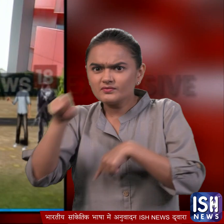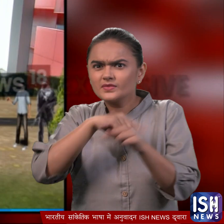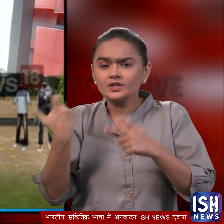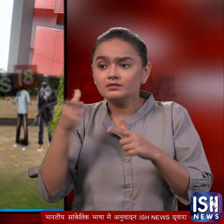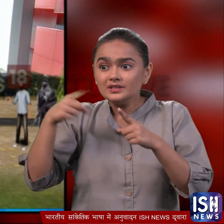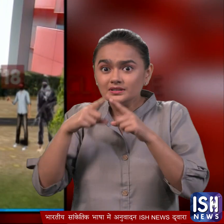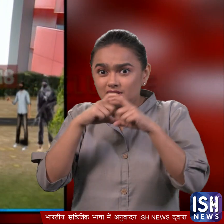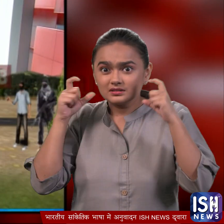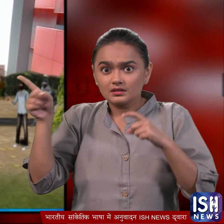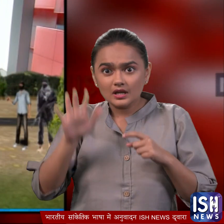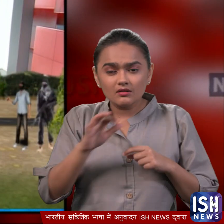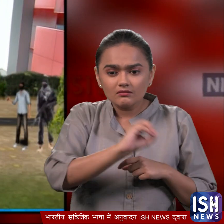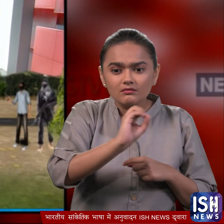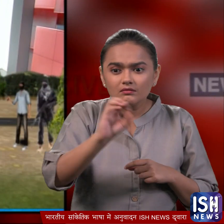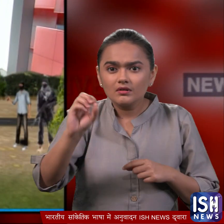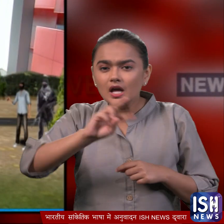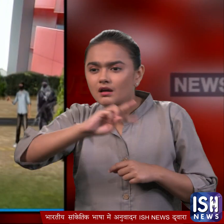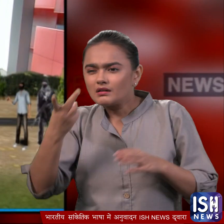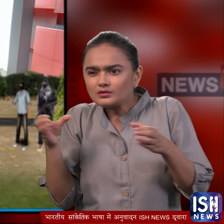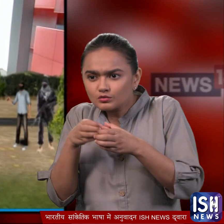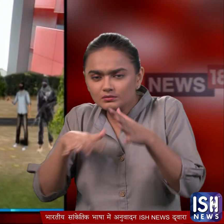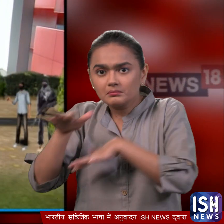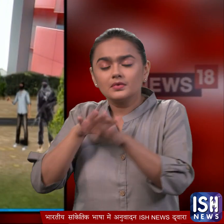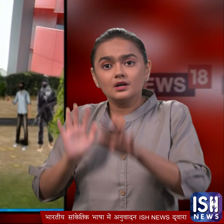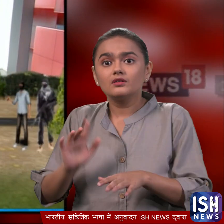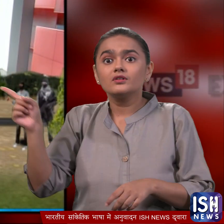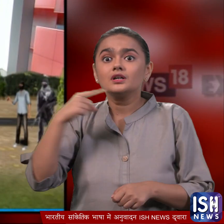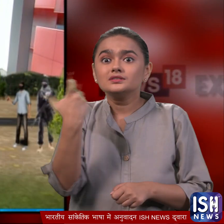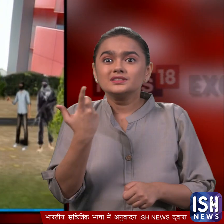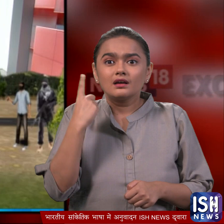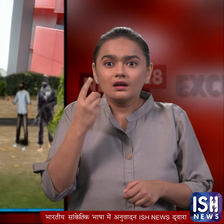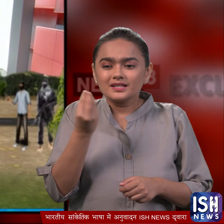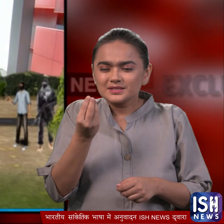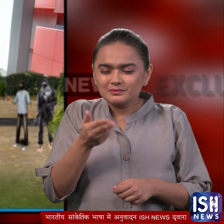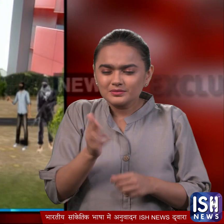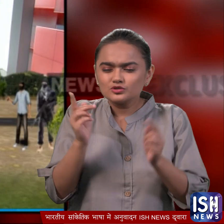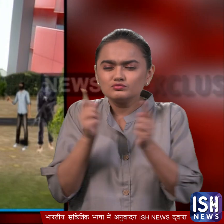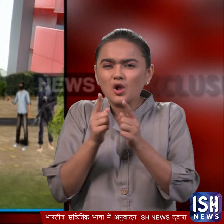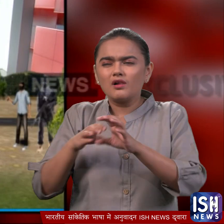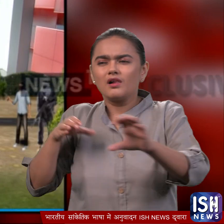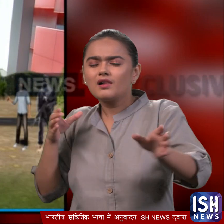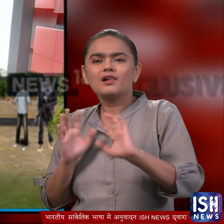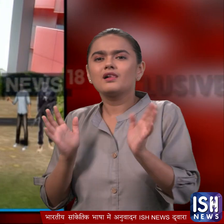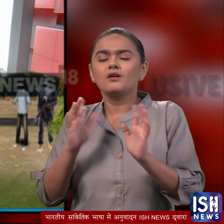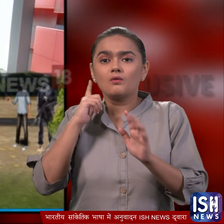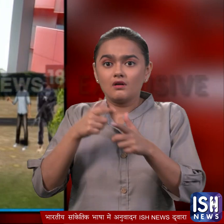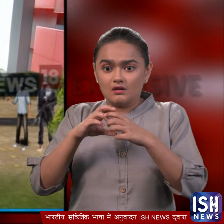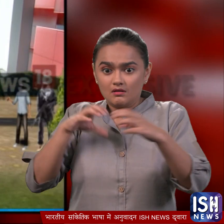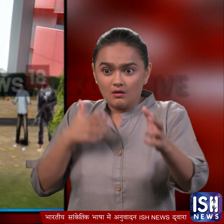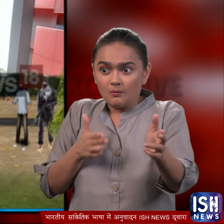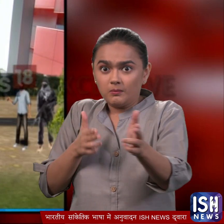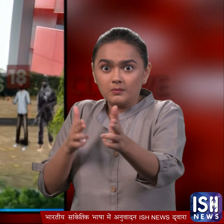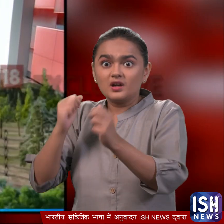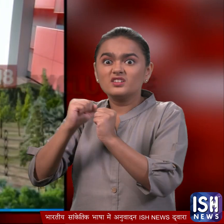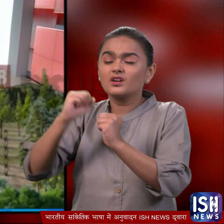मुताबिक कश्मीर में आतंकियों के निशाने पर अल्पसंख्यक समुदाय के लोग हैं। इसके लिए आतंकियों ने अब छोटे हथियारों का इस्तेमाल करना शुरू किया है, क्योंकि